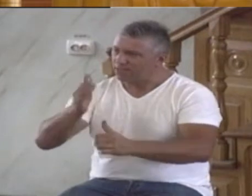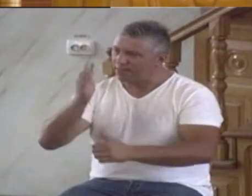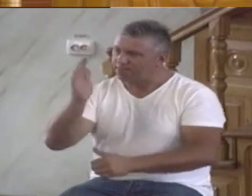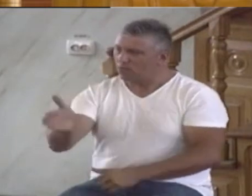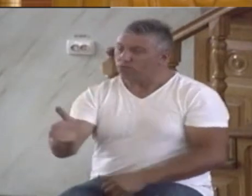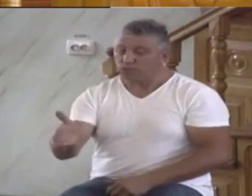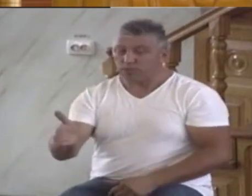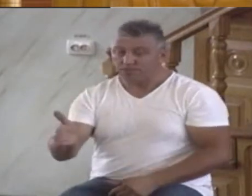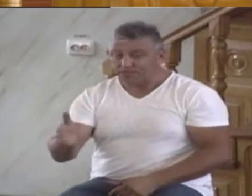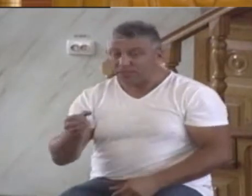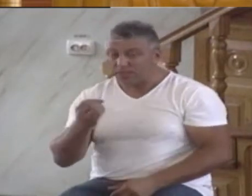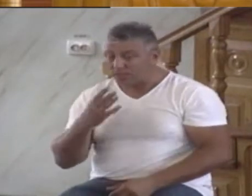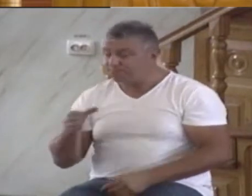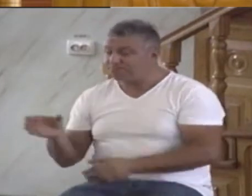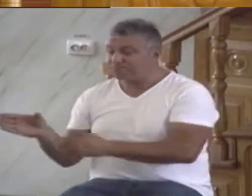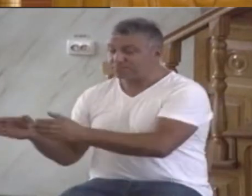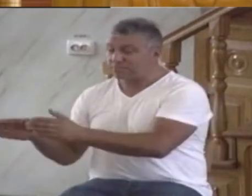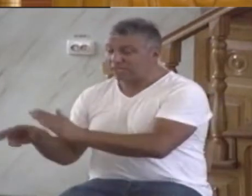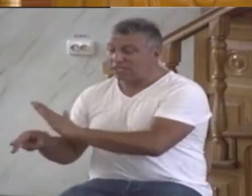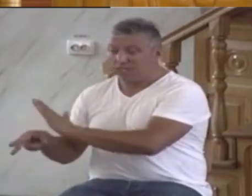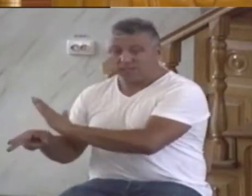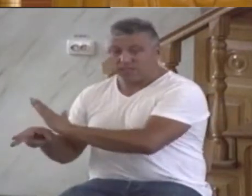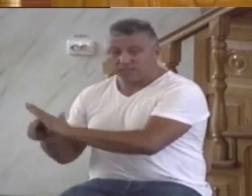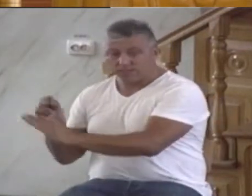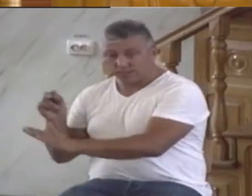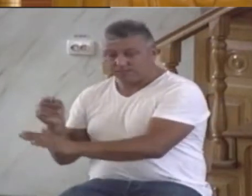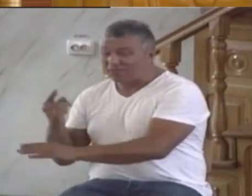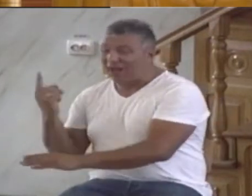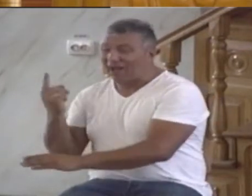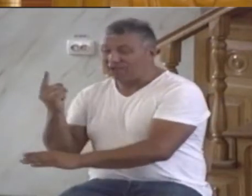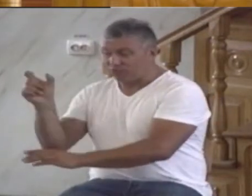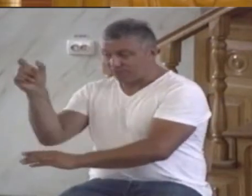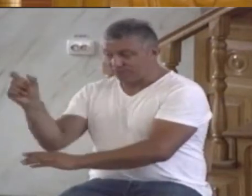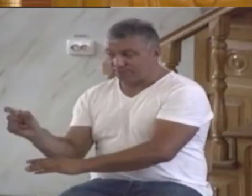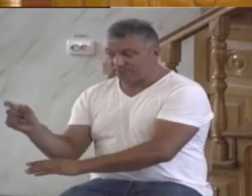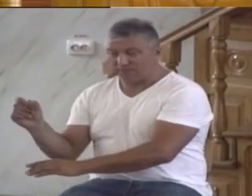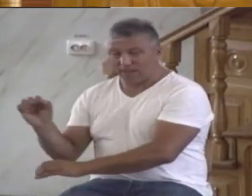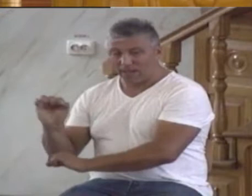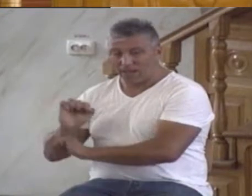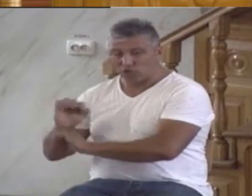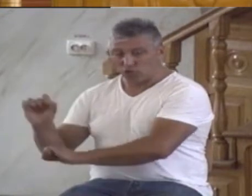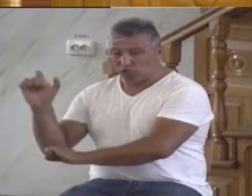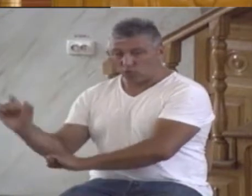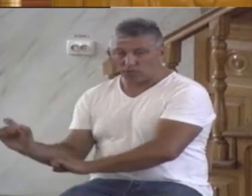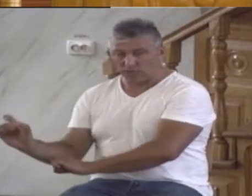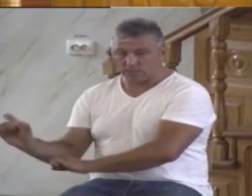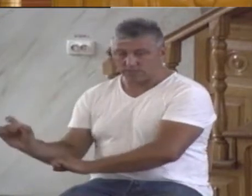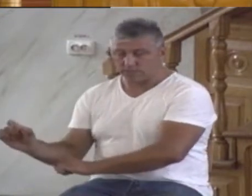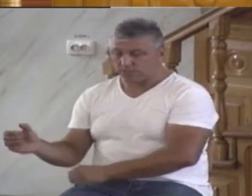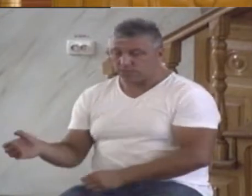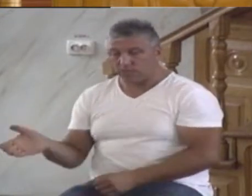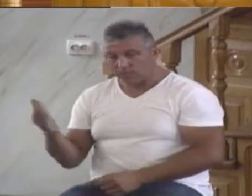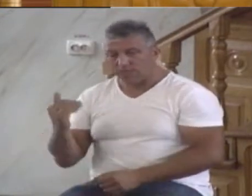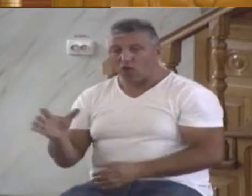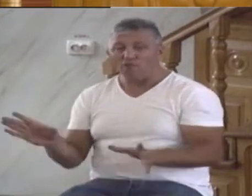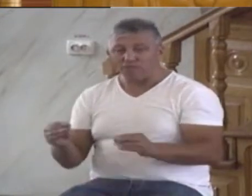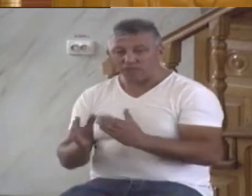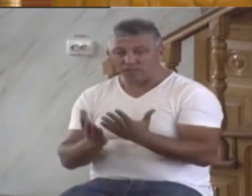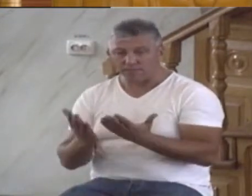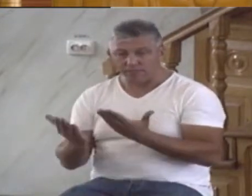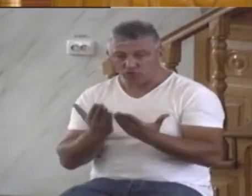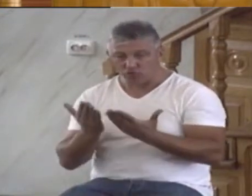Об одном из таких героев и пойдет сегодня речь. Давайте вместе прочтем